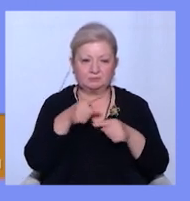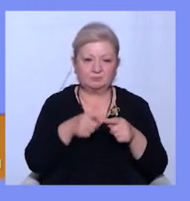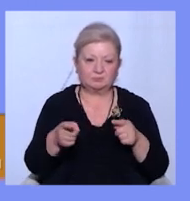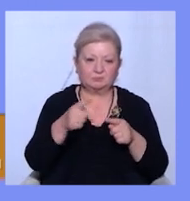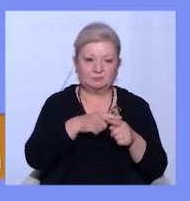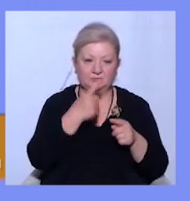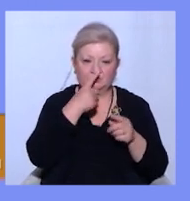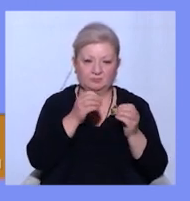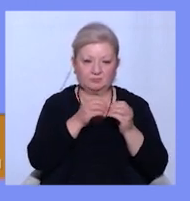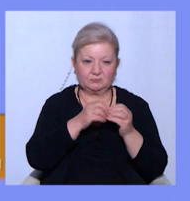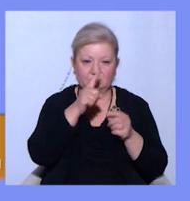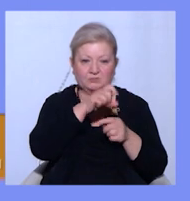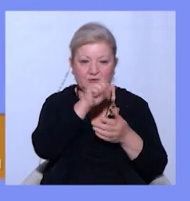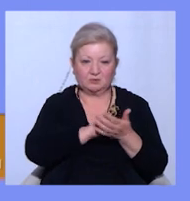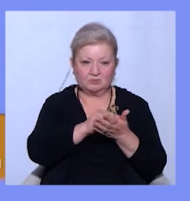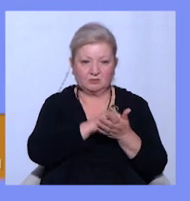ნახოთ როგორი მოძრავებს